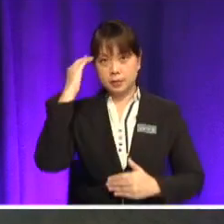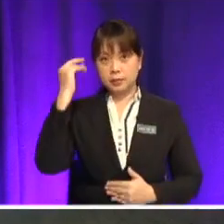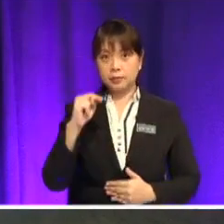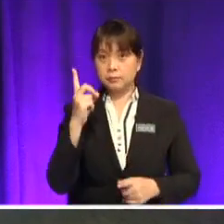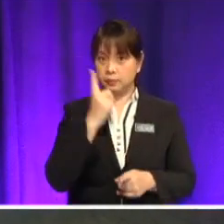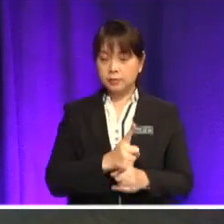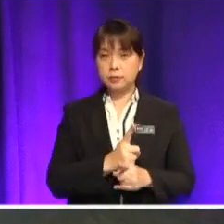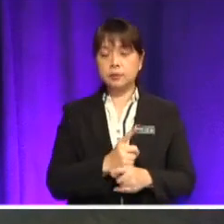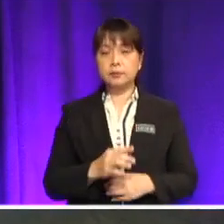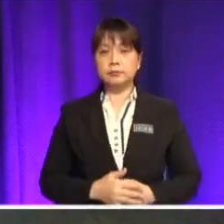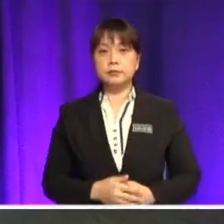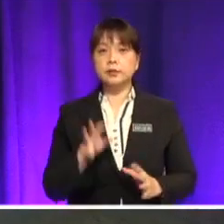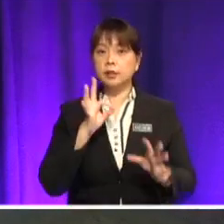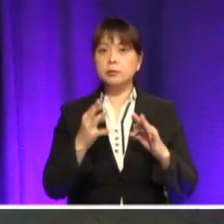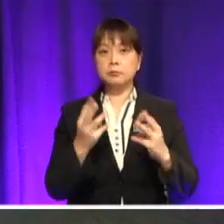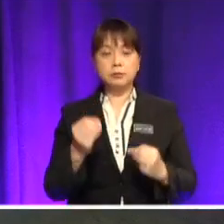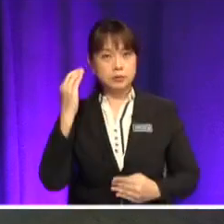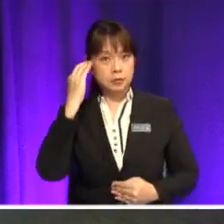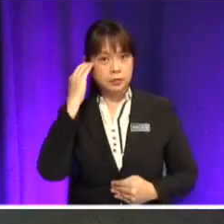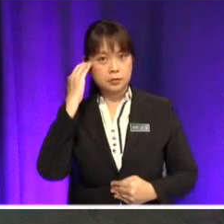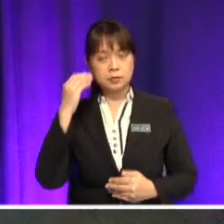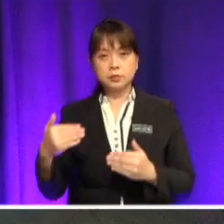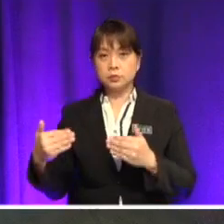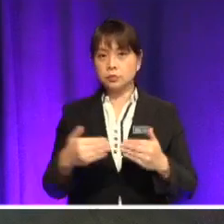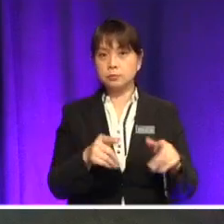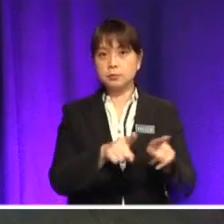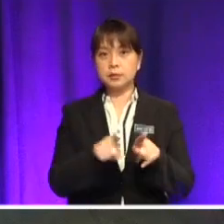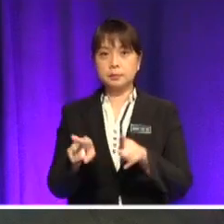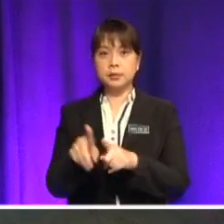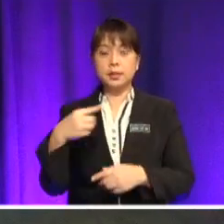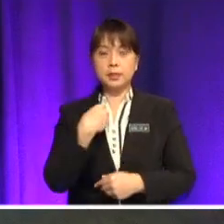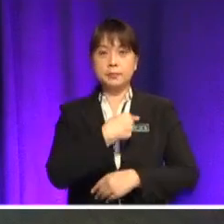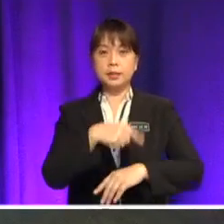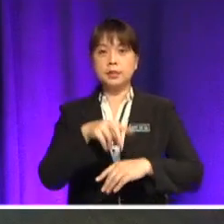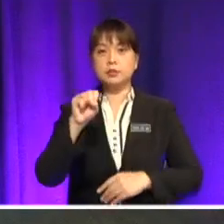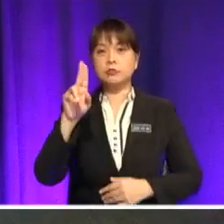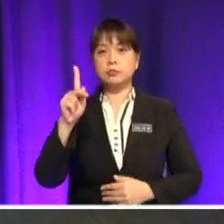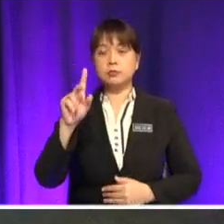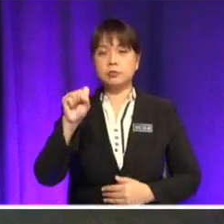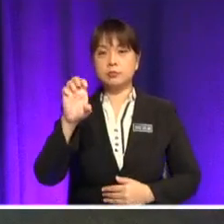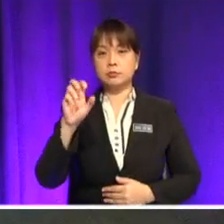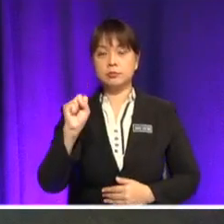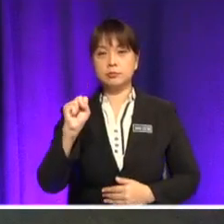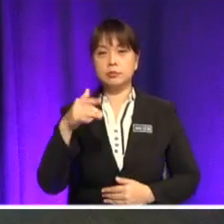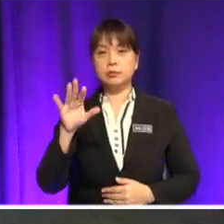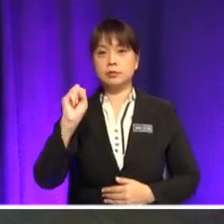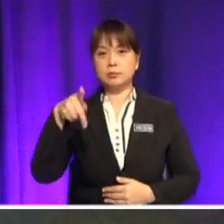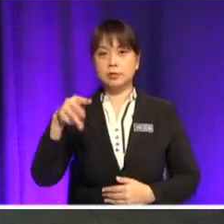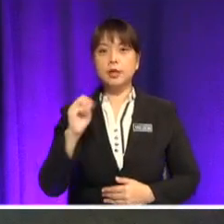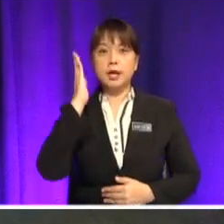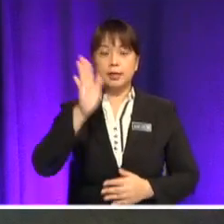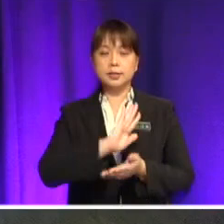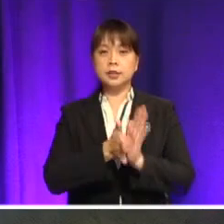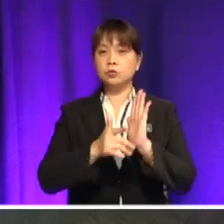tekanan kalau enggak tahu lagi terus kan bersama kami di sukses SPM 2022 keren dan anda semua akan menjadi lebih Cemerlang sama-sama